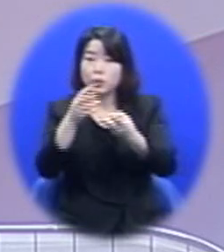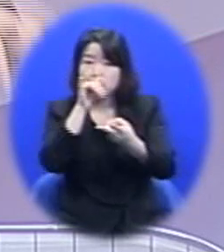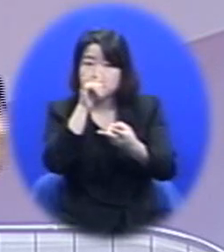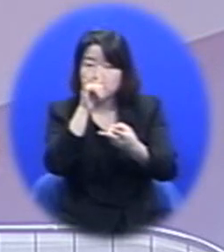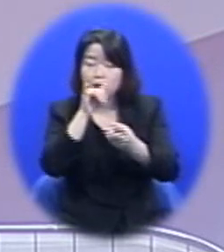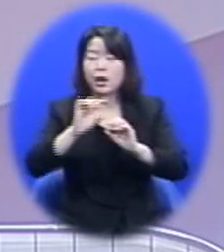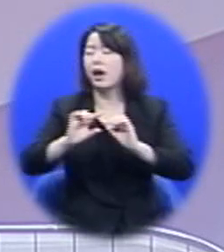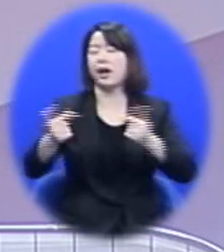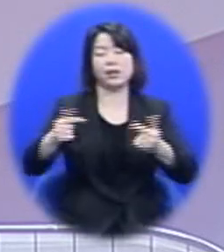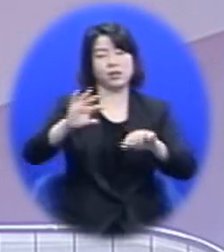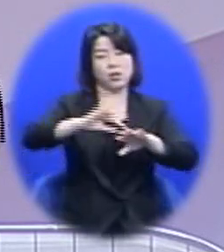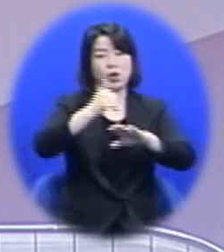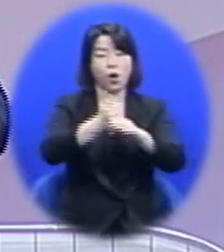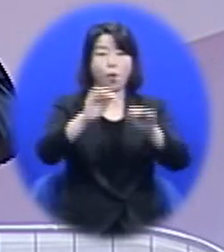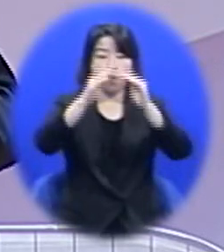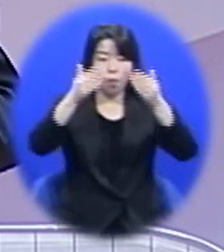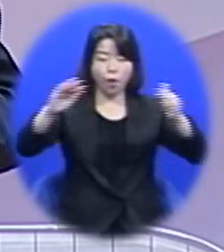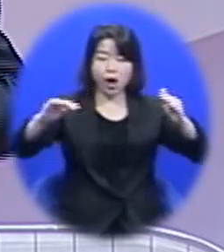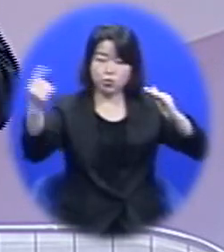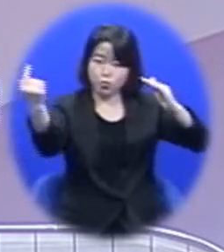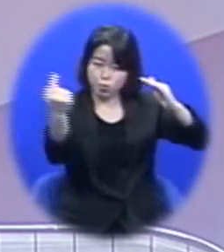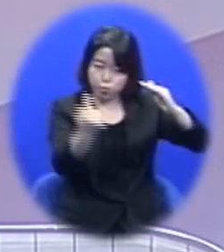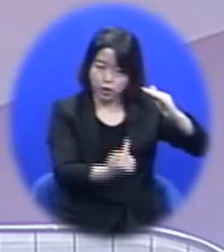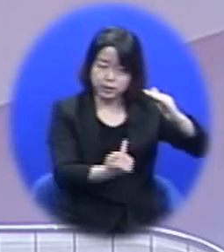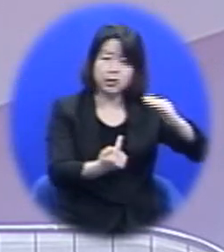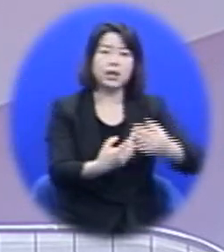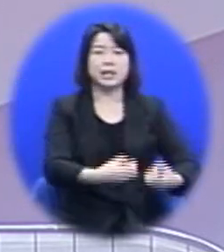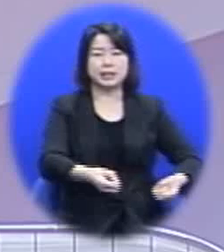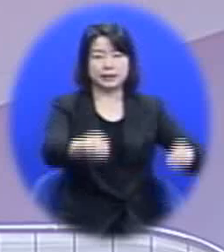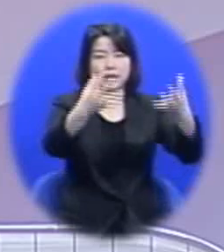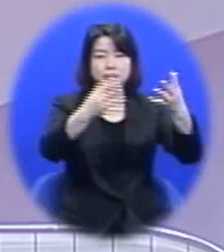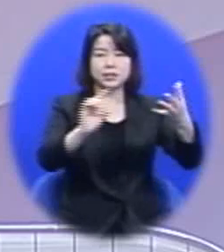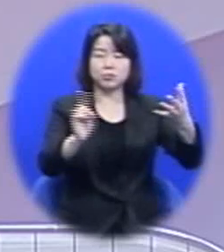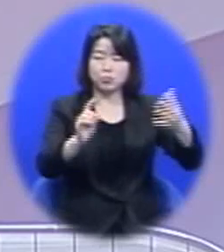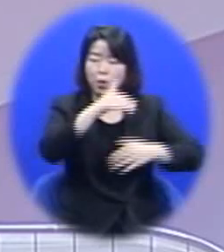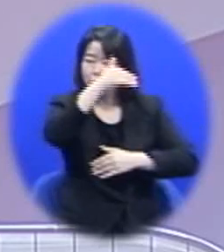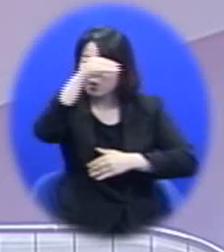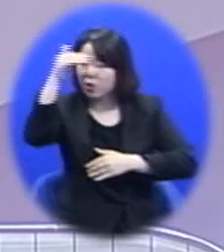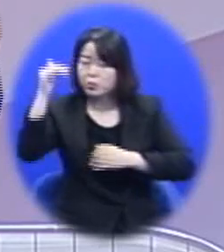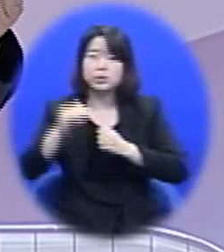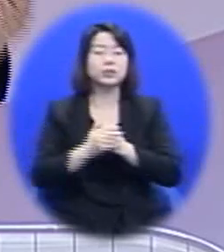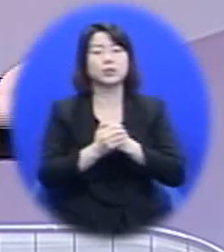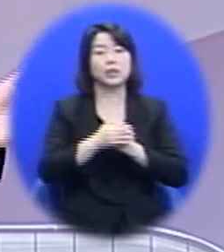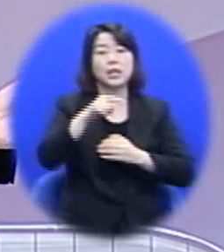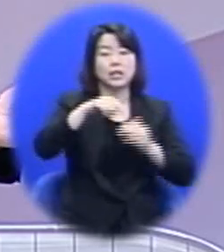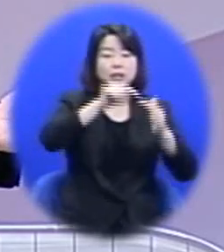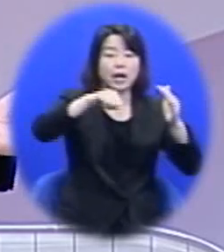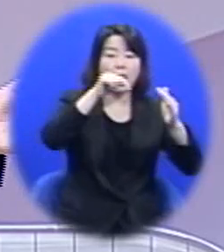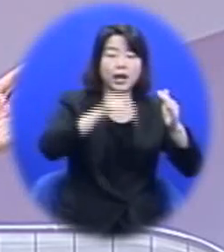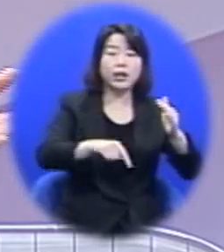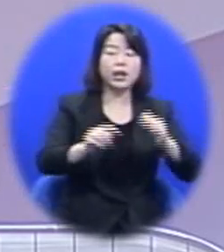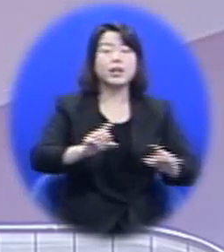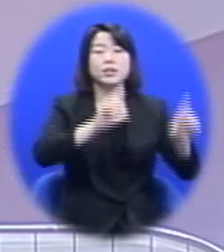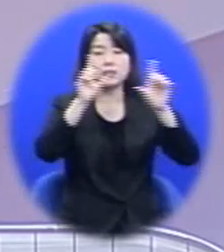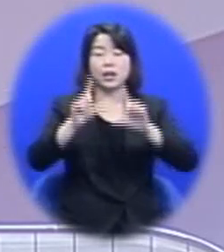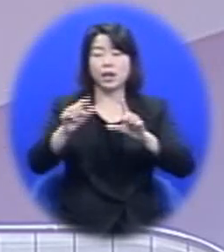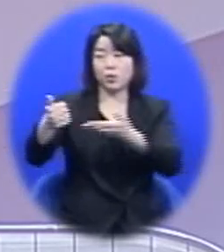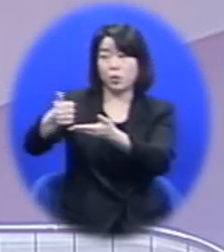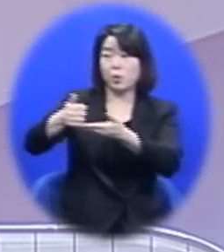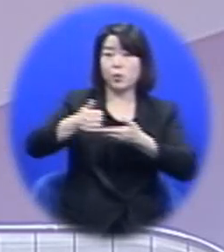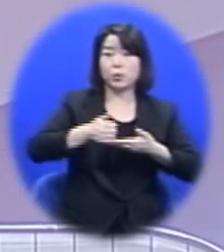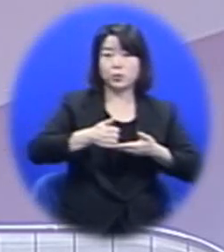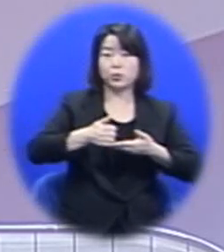왕궁 안에 들어와서 거기서 잔치를 하든지 왕궁을 둘러보든지 거기서 살라고